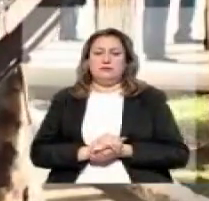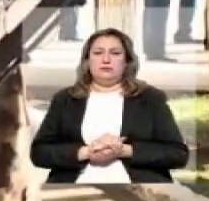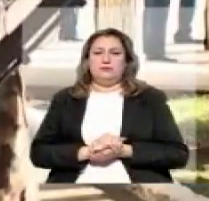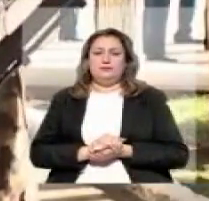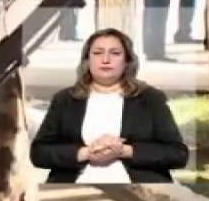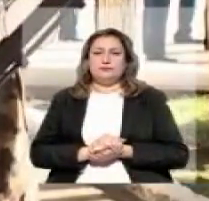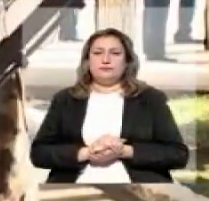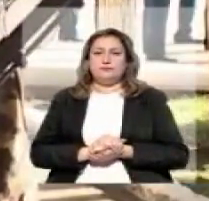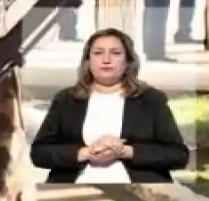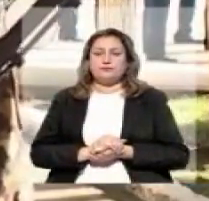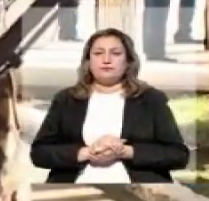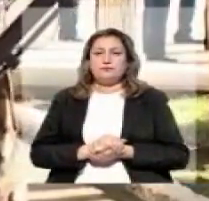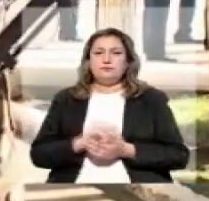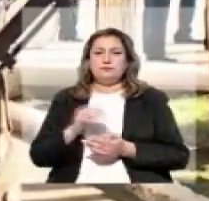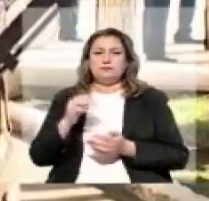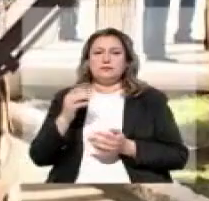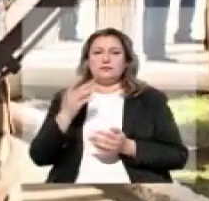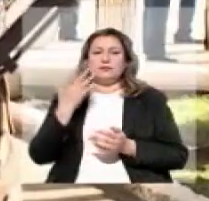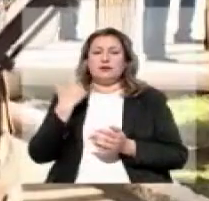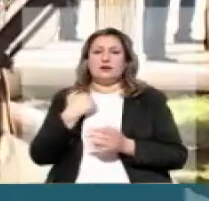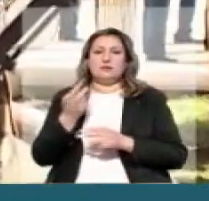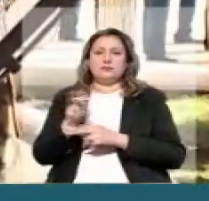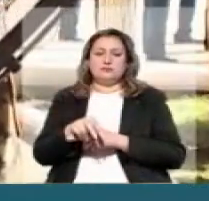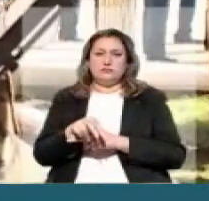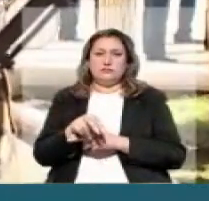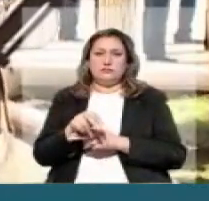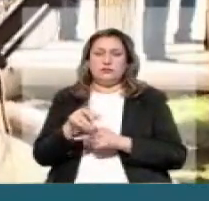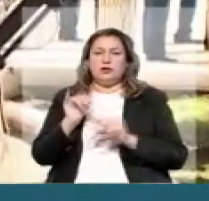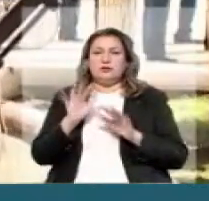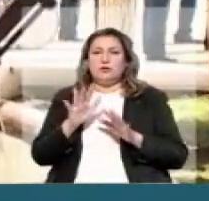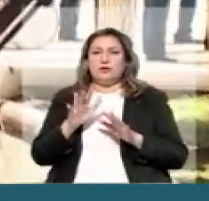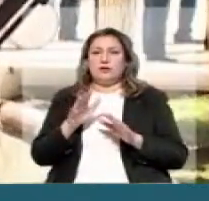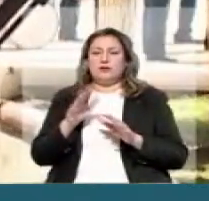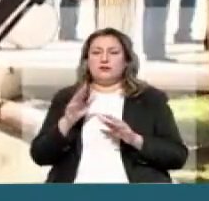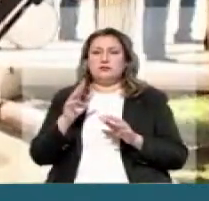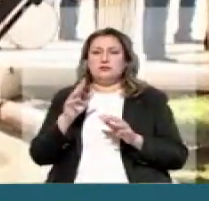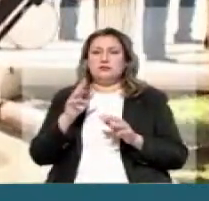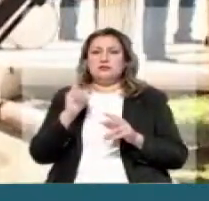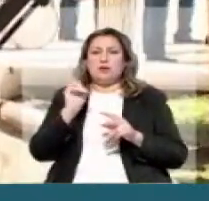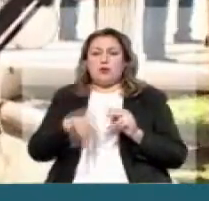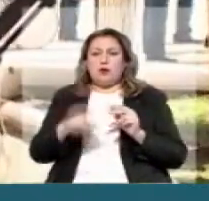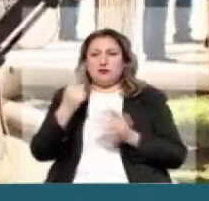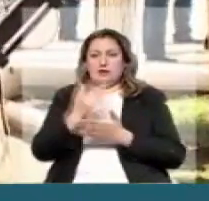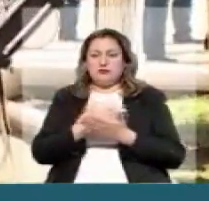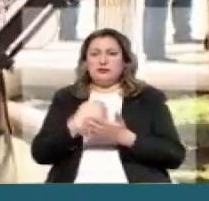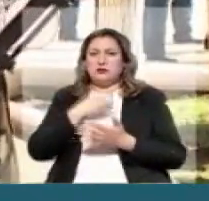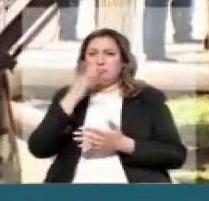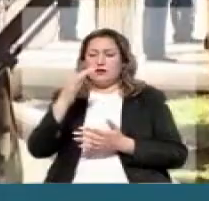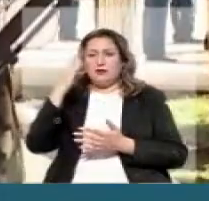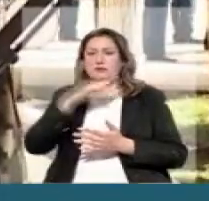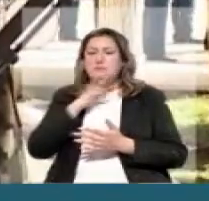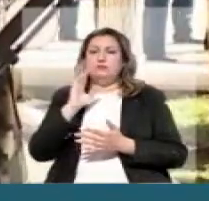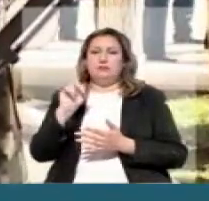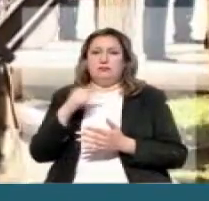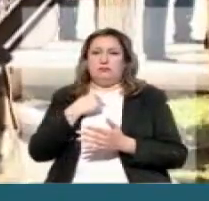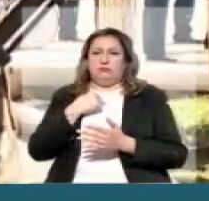өз еркіммен әскерге кететінімді айттым. Себебі мемлекеттік қызметте істегім келеді. Сондықтан әскери билет қажет болды. Бала кезімнен әскери